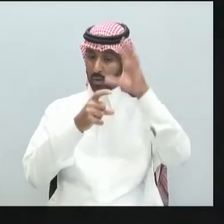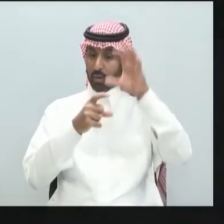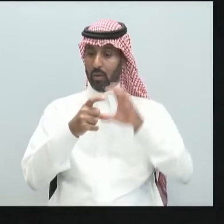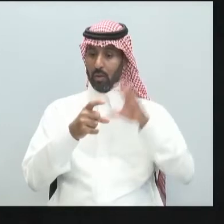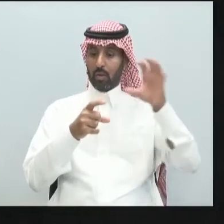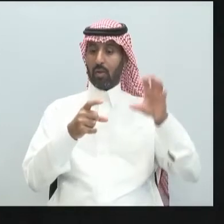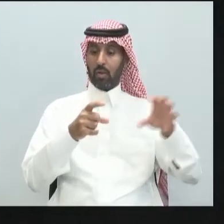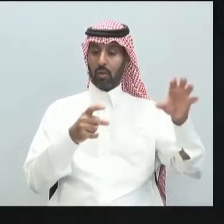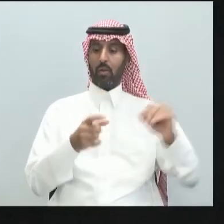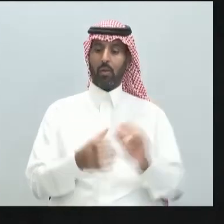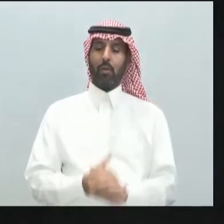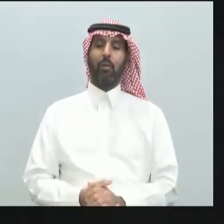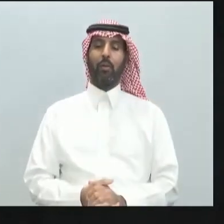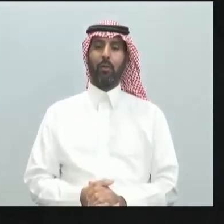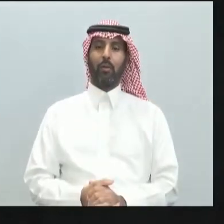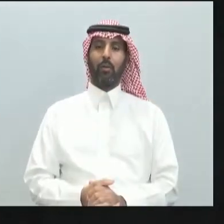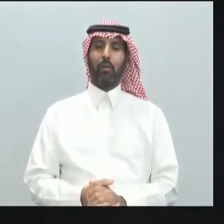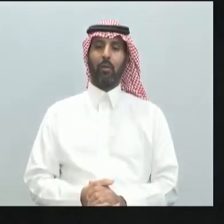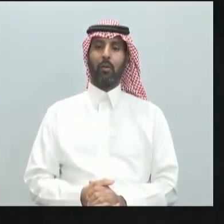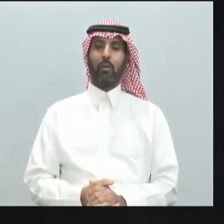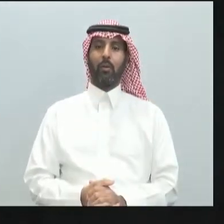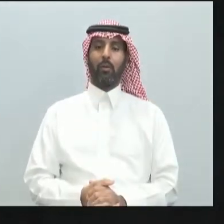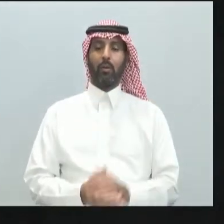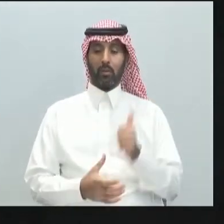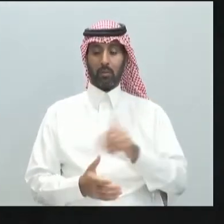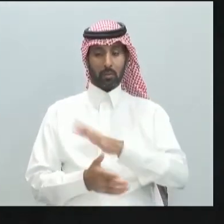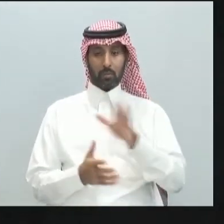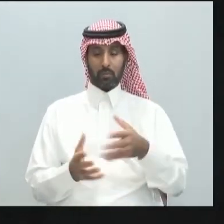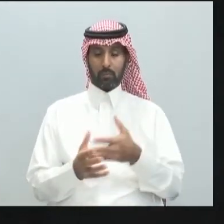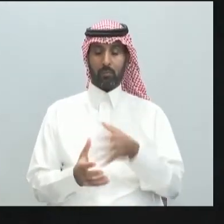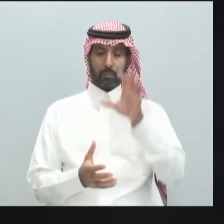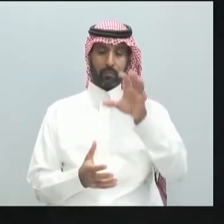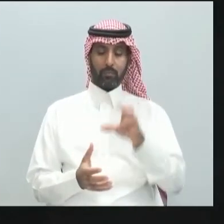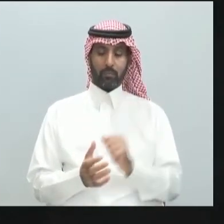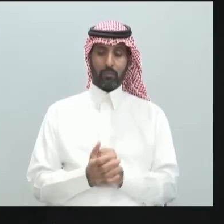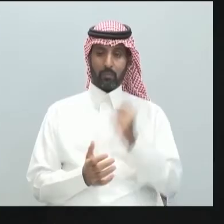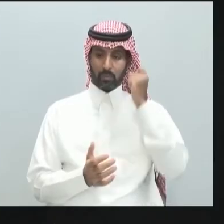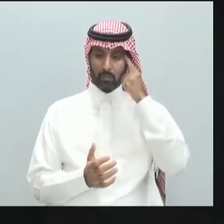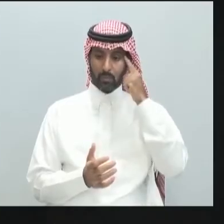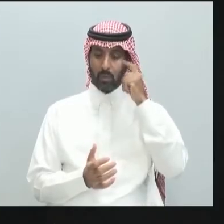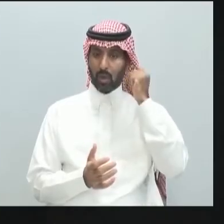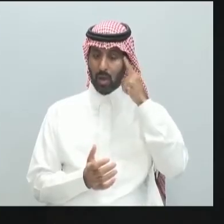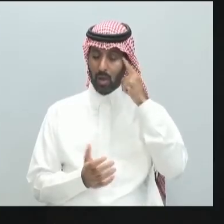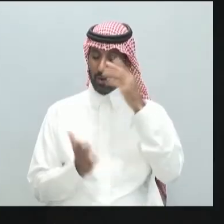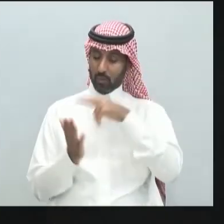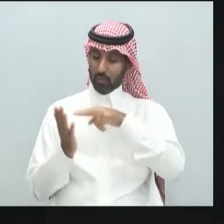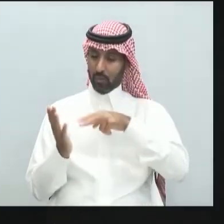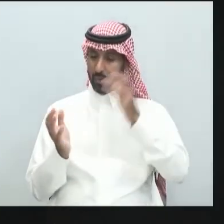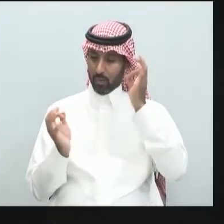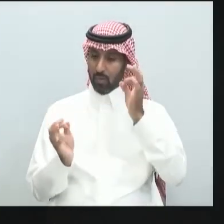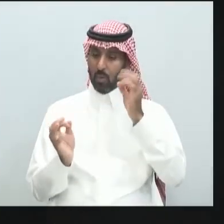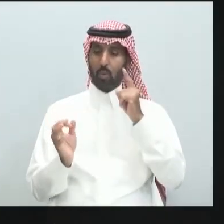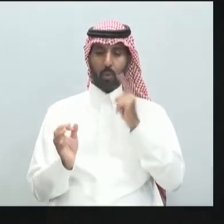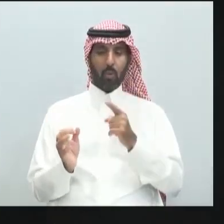في النص وهذا امر جيد لاننا فهمنا النص وفهمنا